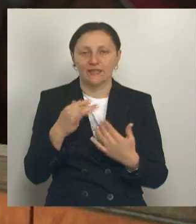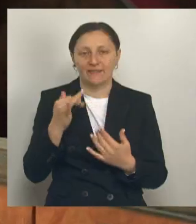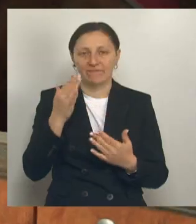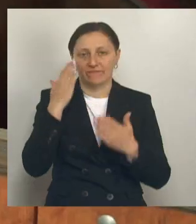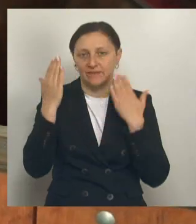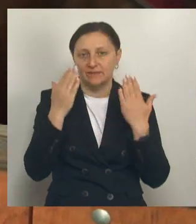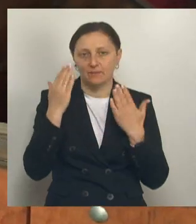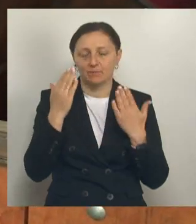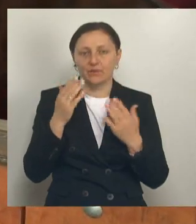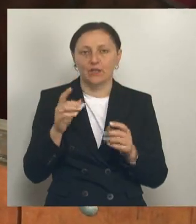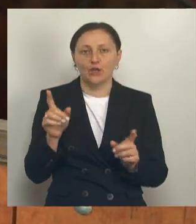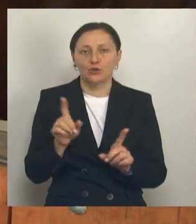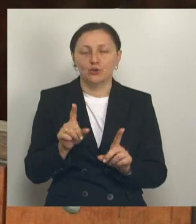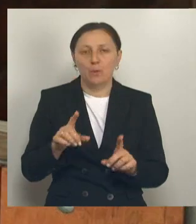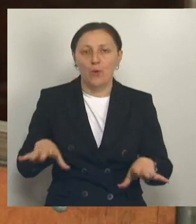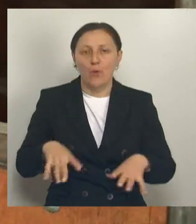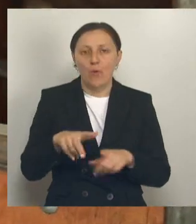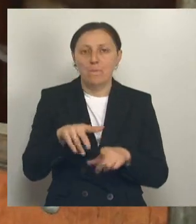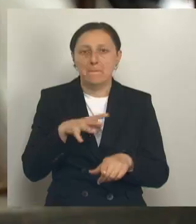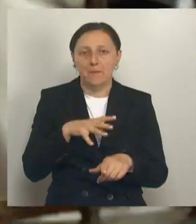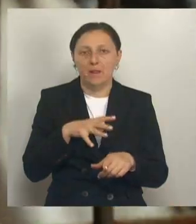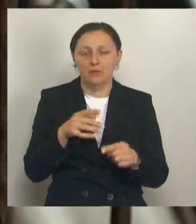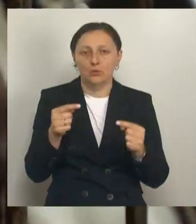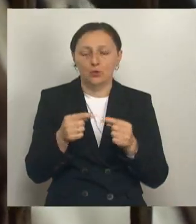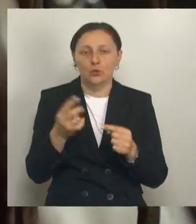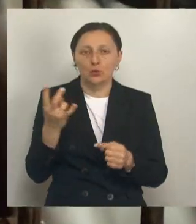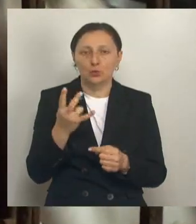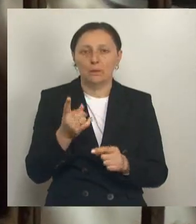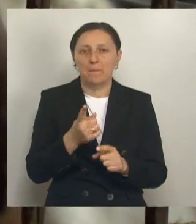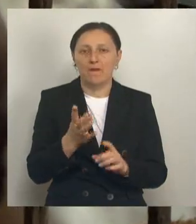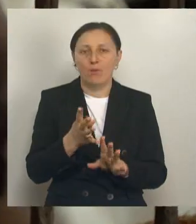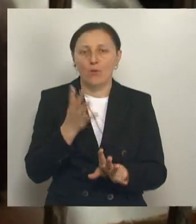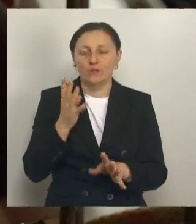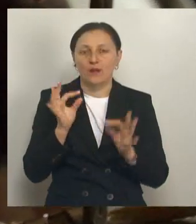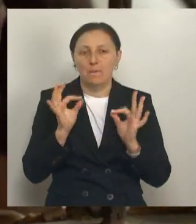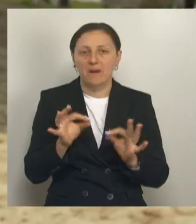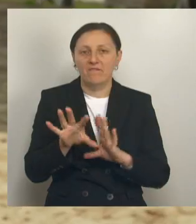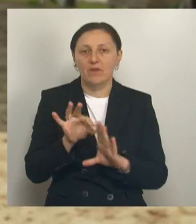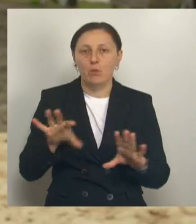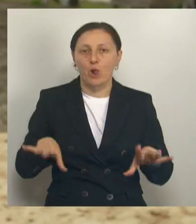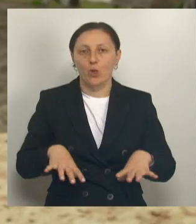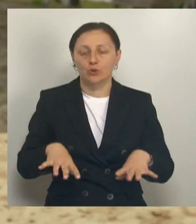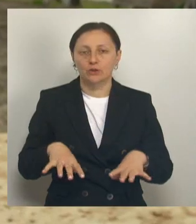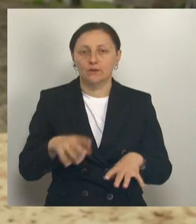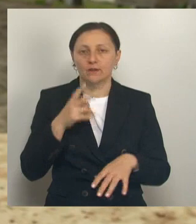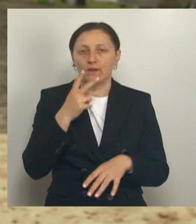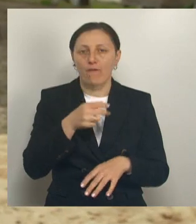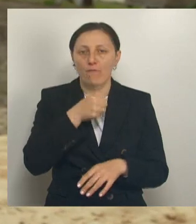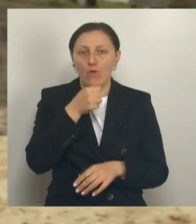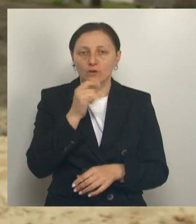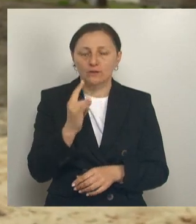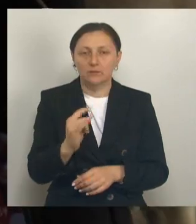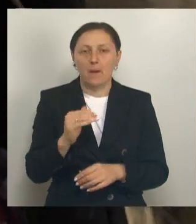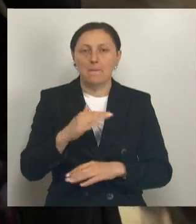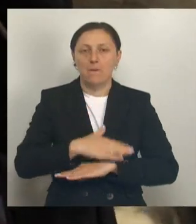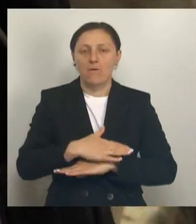веселее чтобы ипотерапия была эффективна и нужно в первую очередь правильно подобрать лошадь учитывают возраст диагноз и